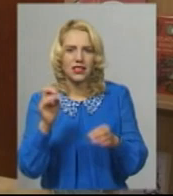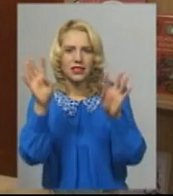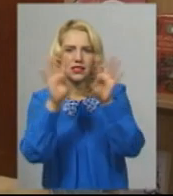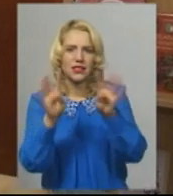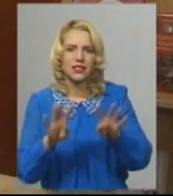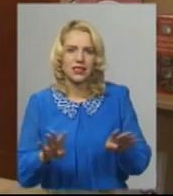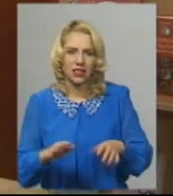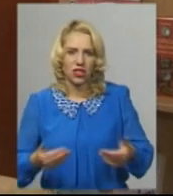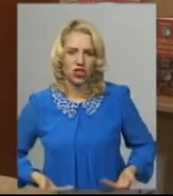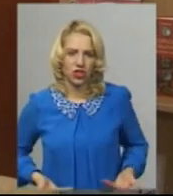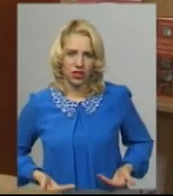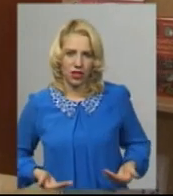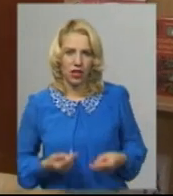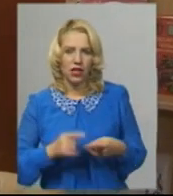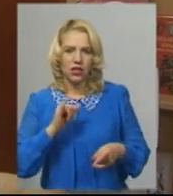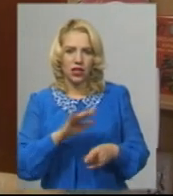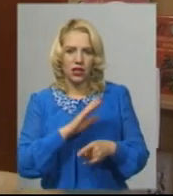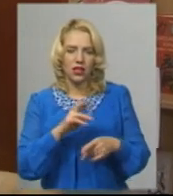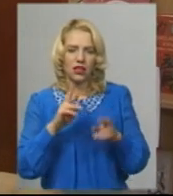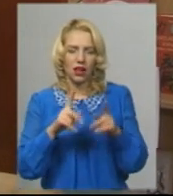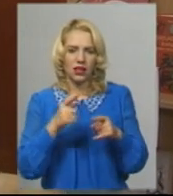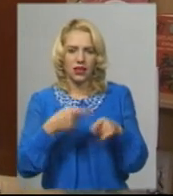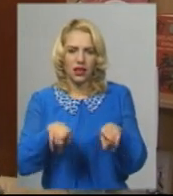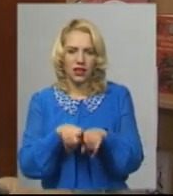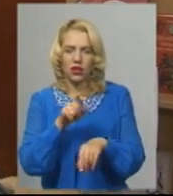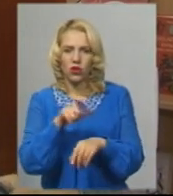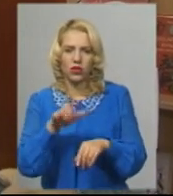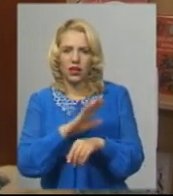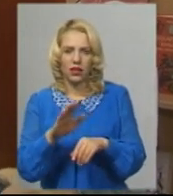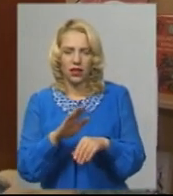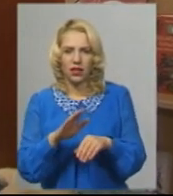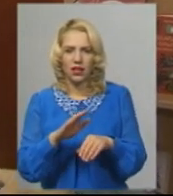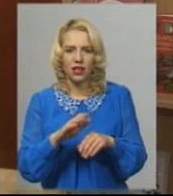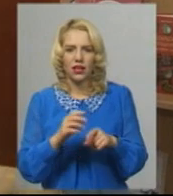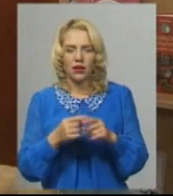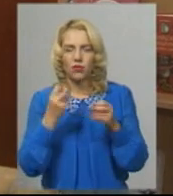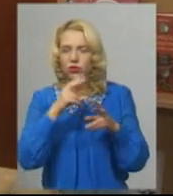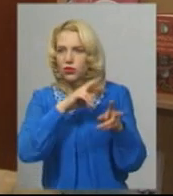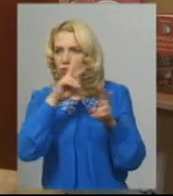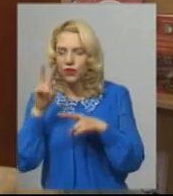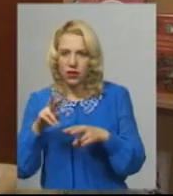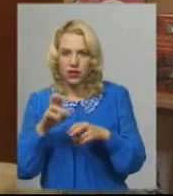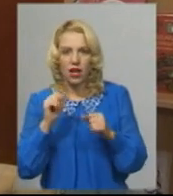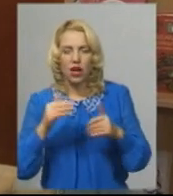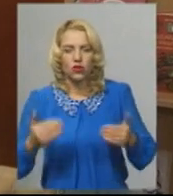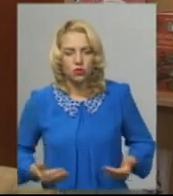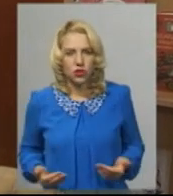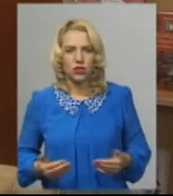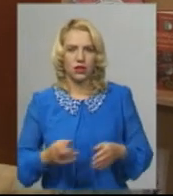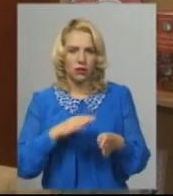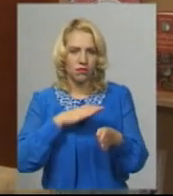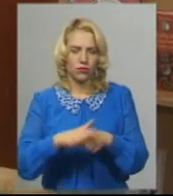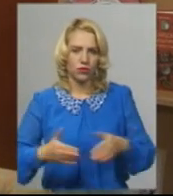як, щоб от таких людей не загнало обратно в цю ракушку, і щоб вони не тільки споглядали, а щоб жили і повноцінно жили,